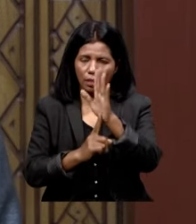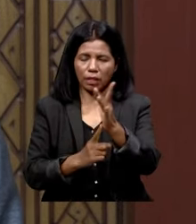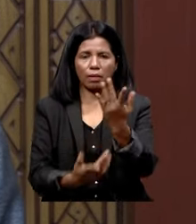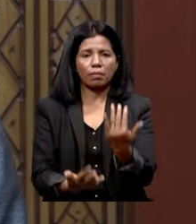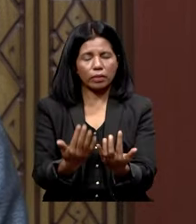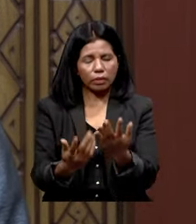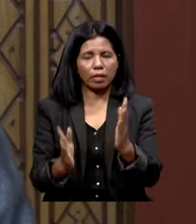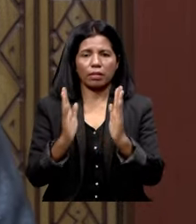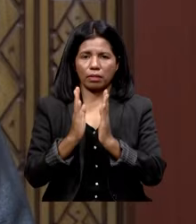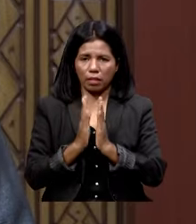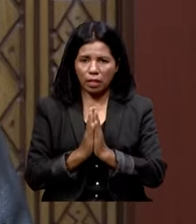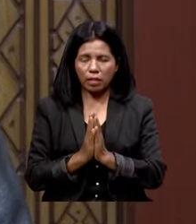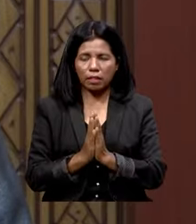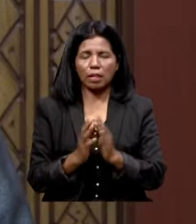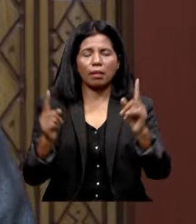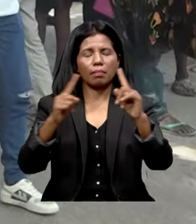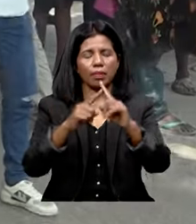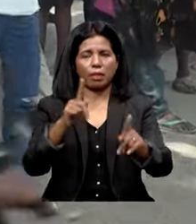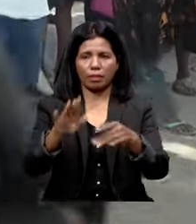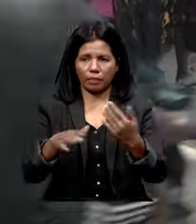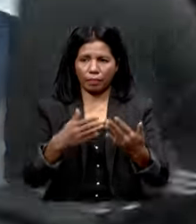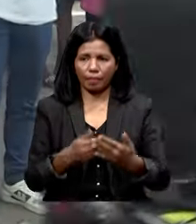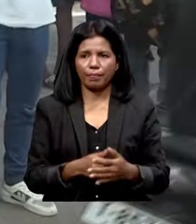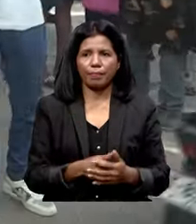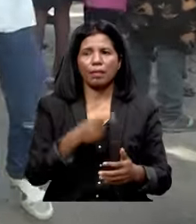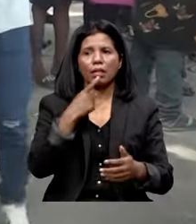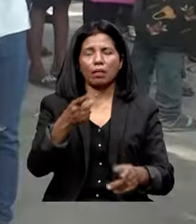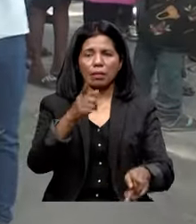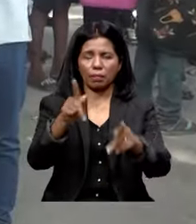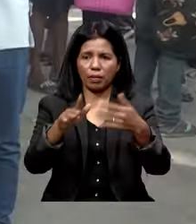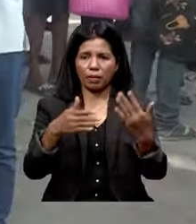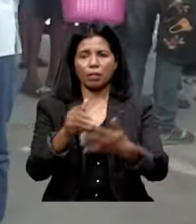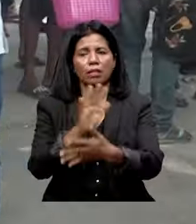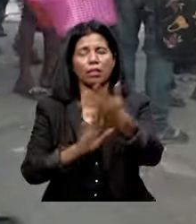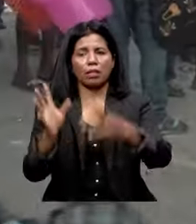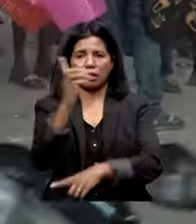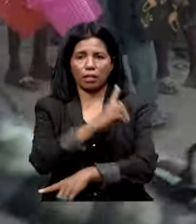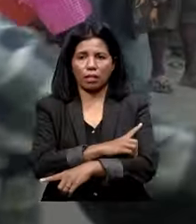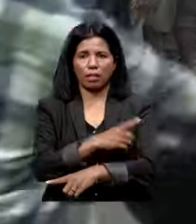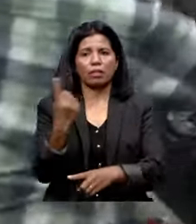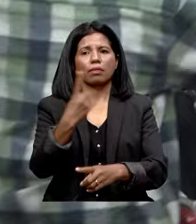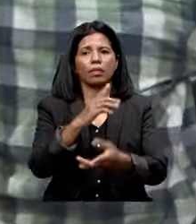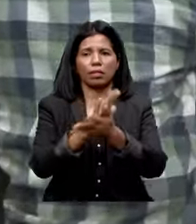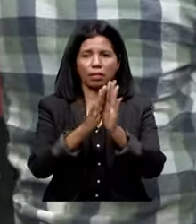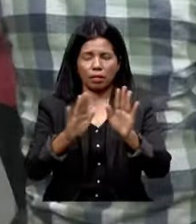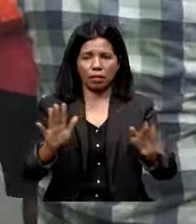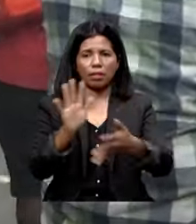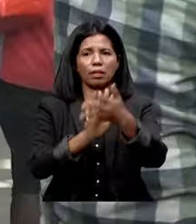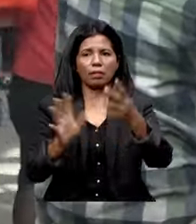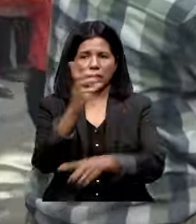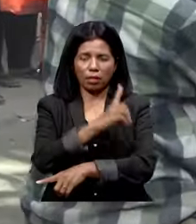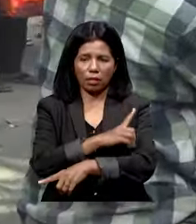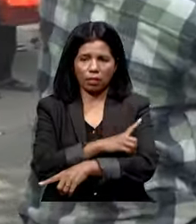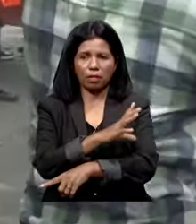reza Basira. Arcebispo Nemos apela ba emohotu nebe celebra lorong finadu atu manteng pas nune celebra lorong finadu